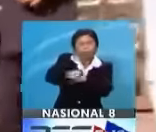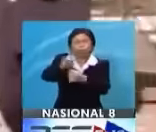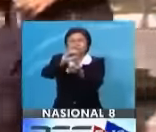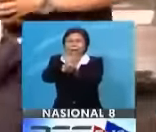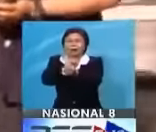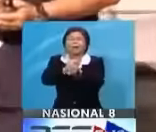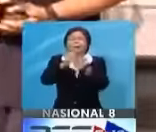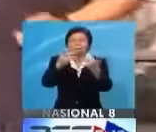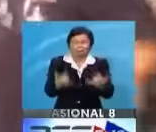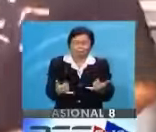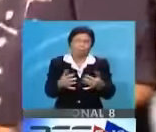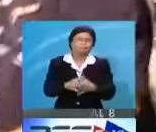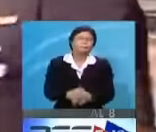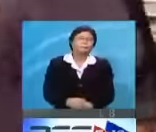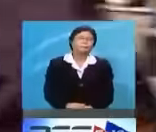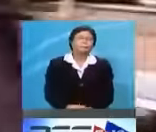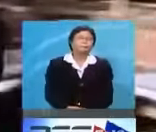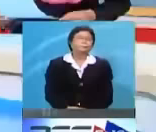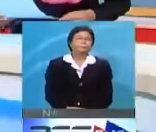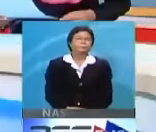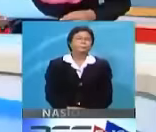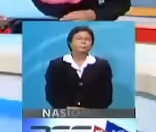ditahan setakat ini.